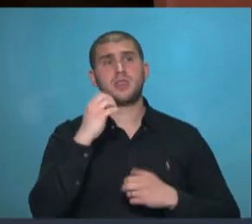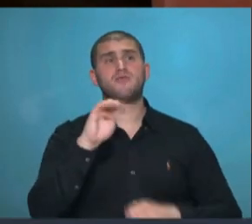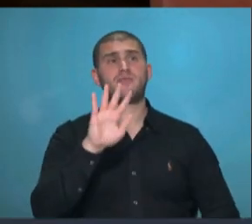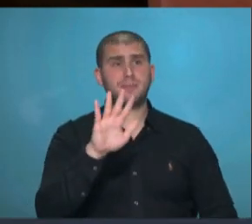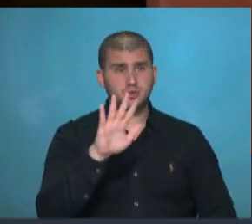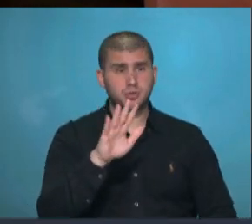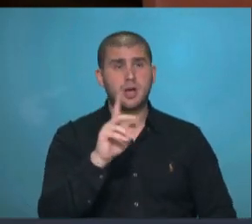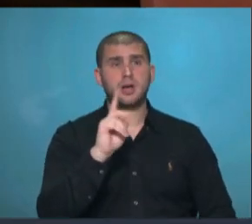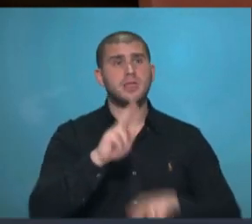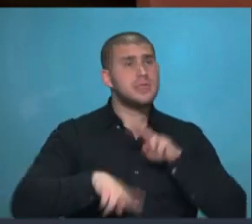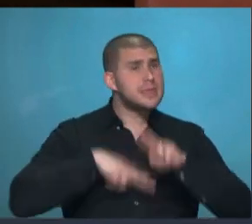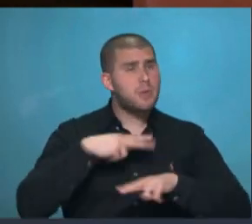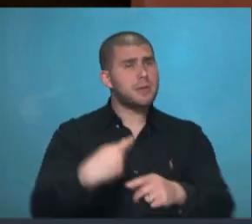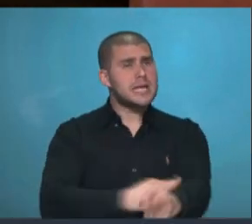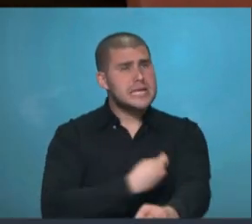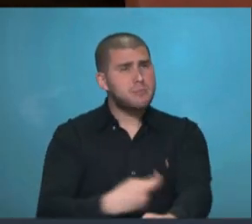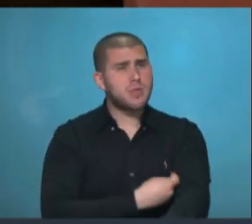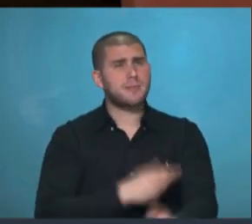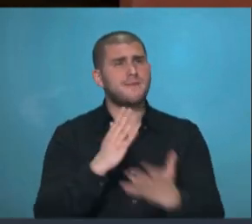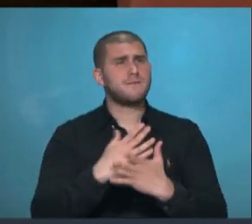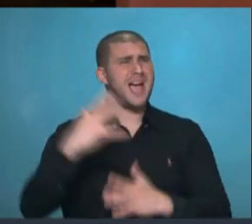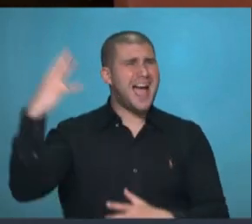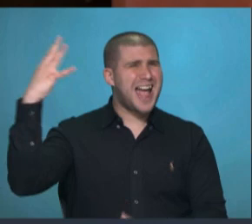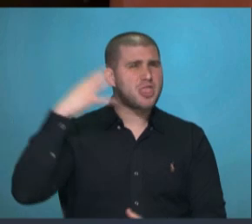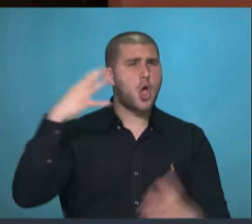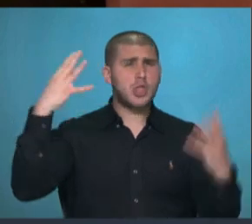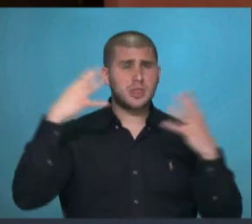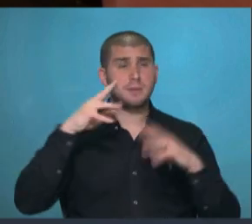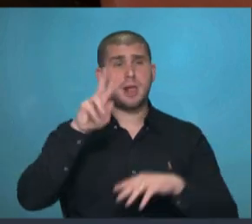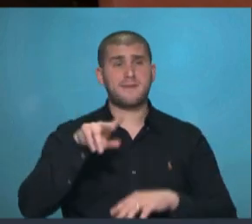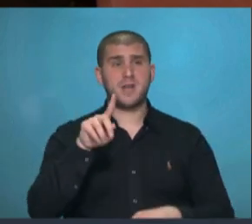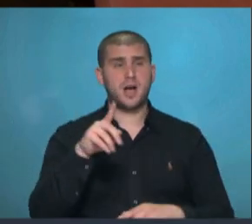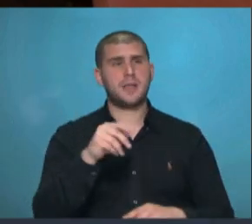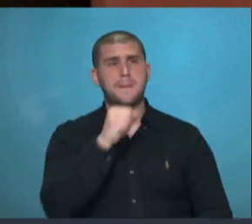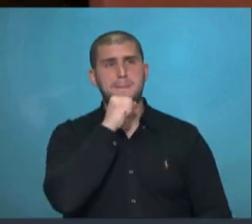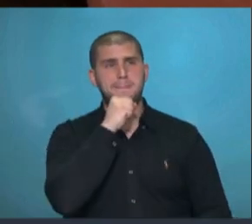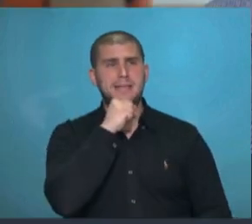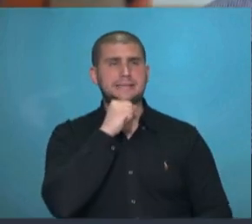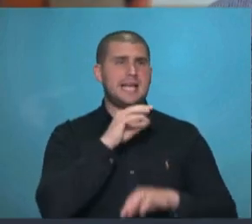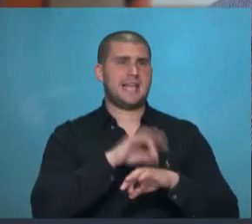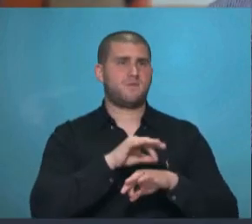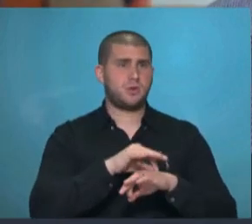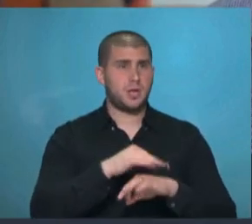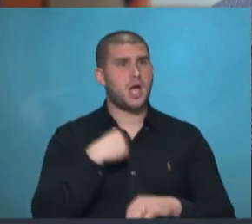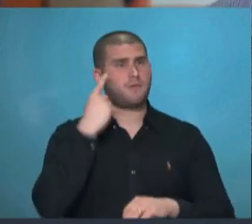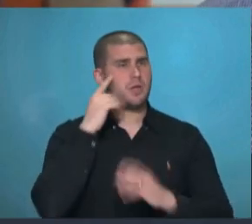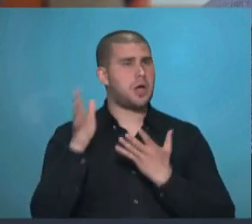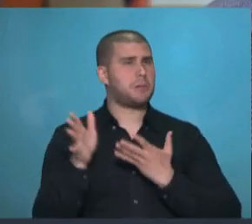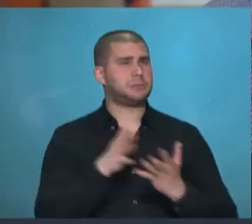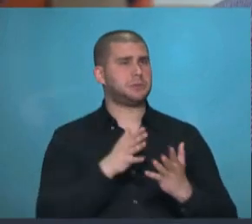ב-1995, עברה טיפולים כימותרפיים, הקרנות, וב-2001 יצאה לפנסיה רפואית, חשבנו שהכל